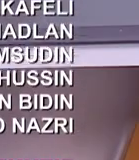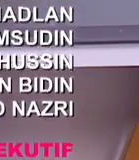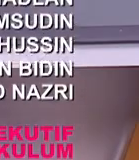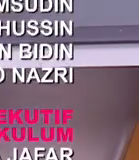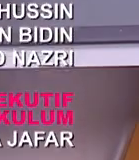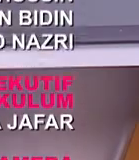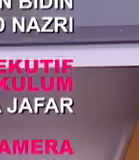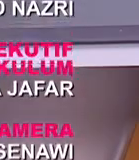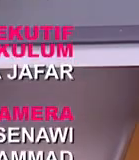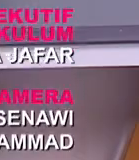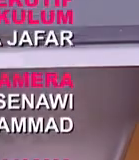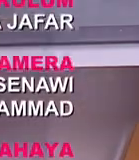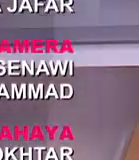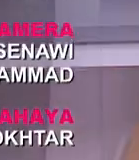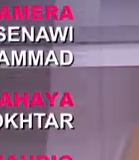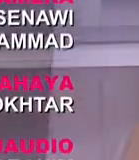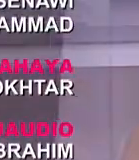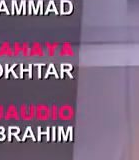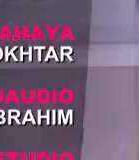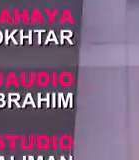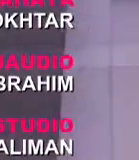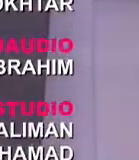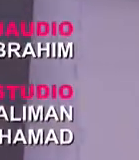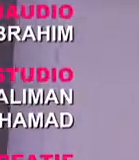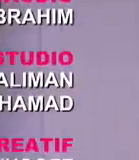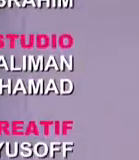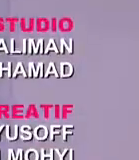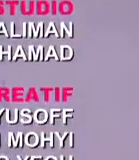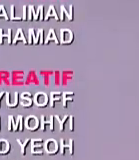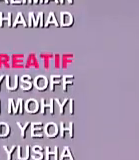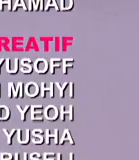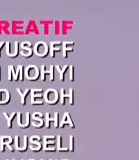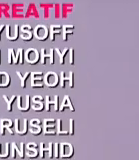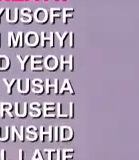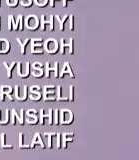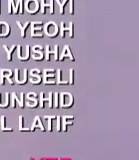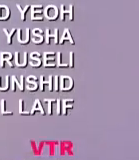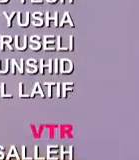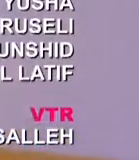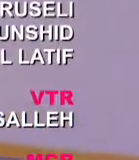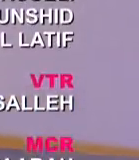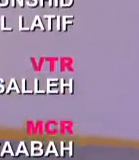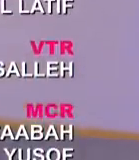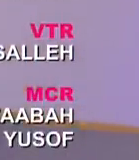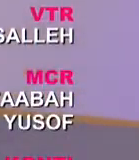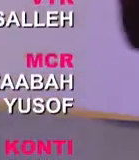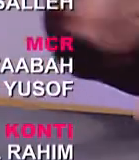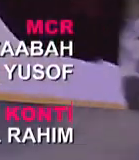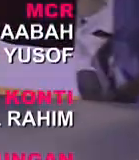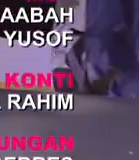buat tiga kucing berlari menekan sama si